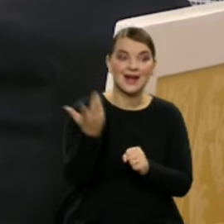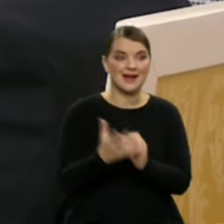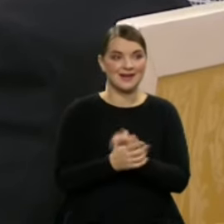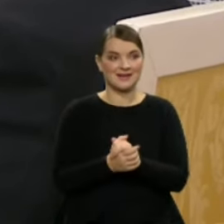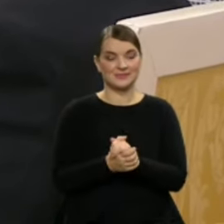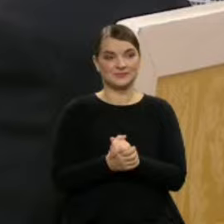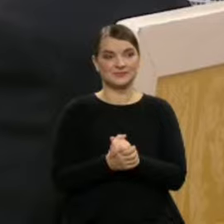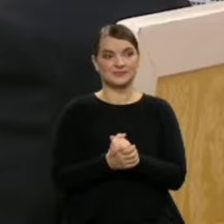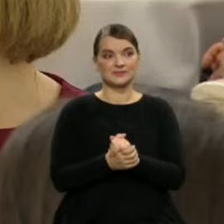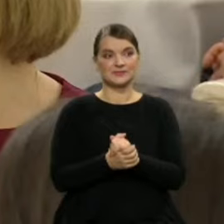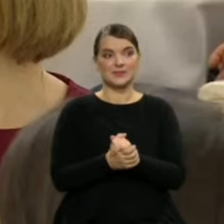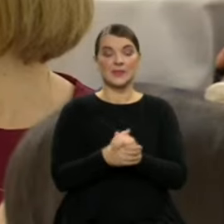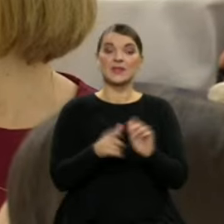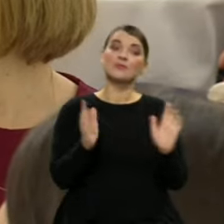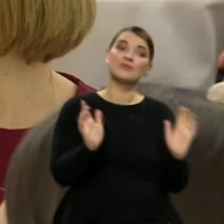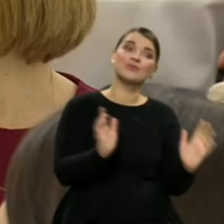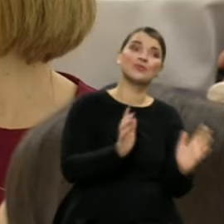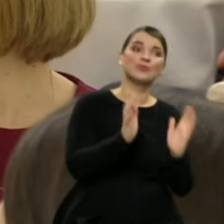verta paguosti vienas kitą.